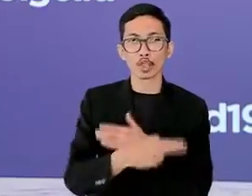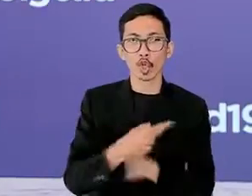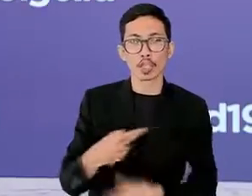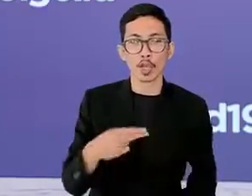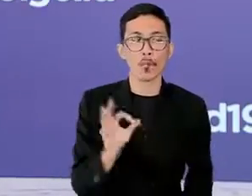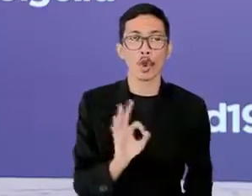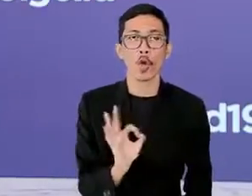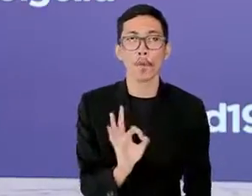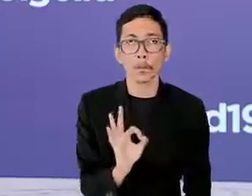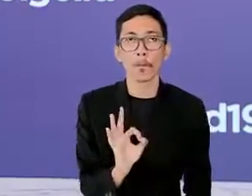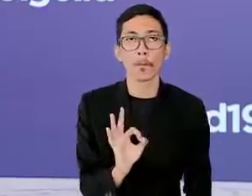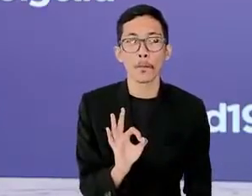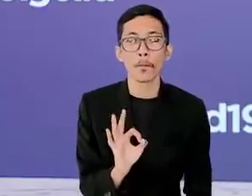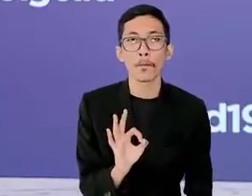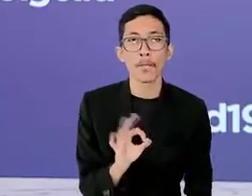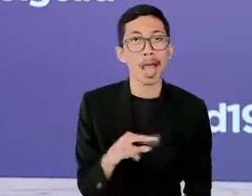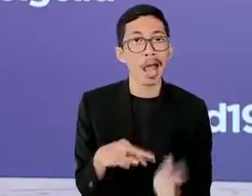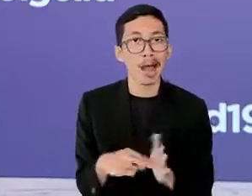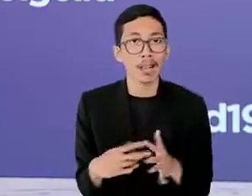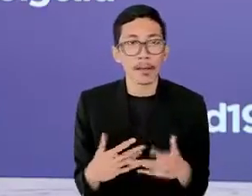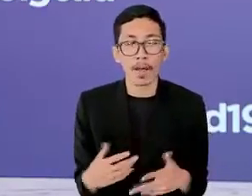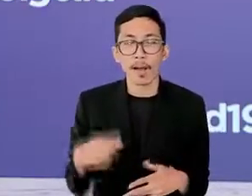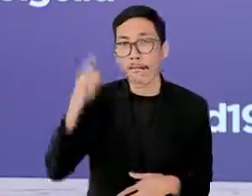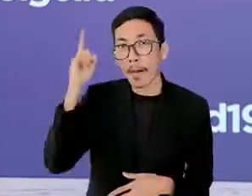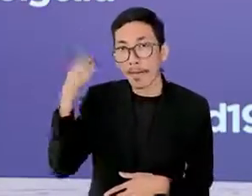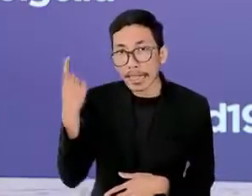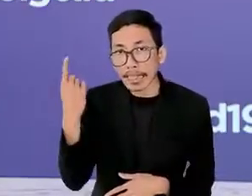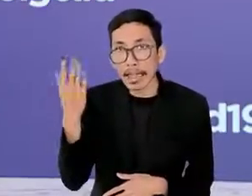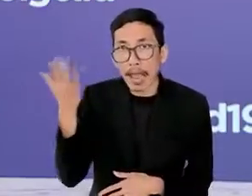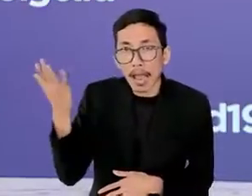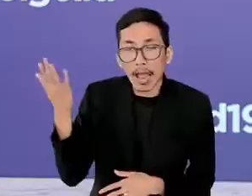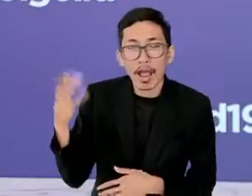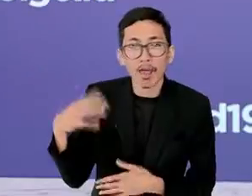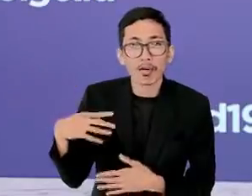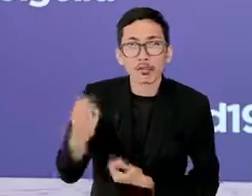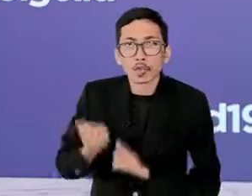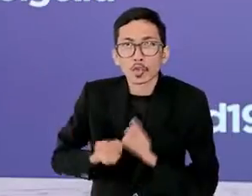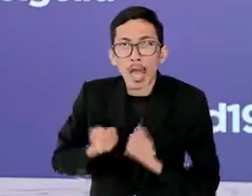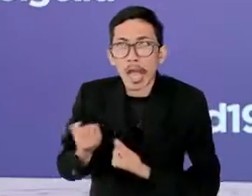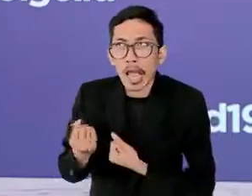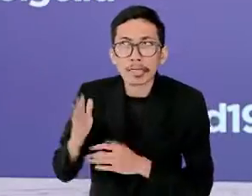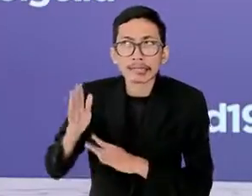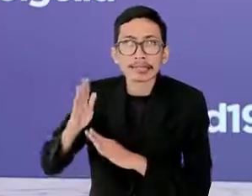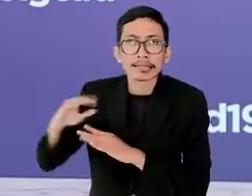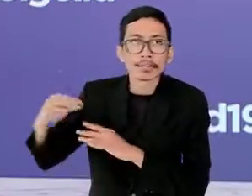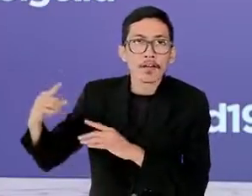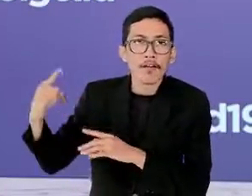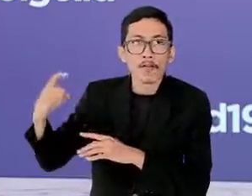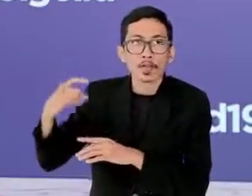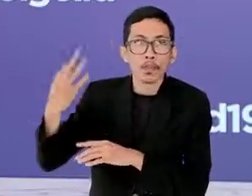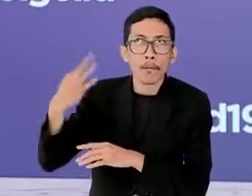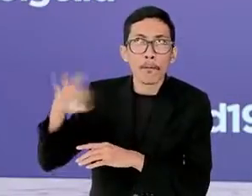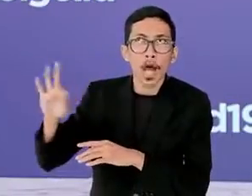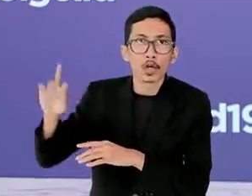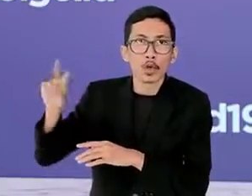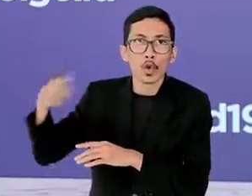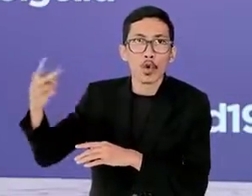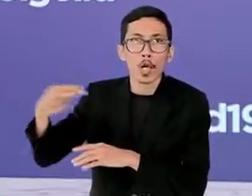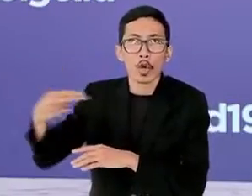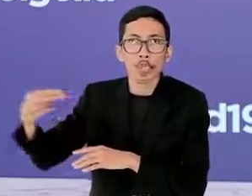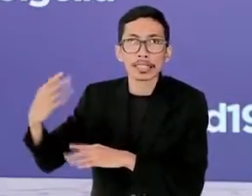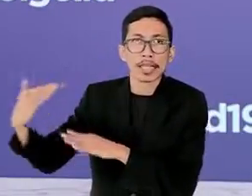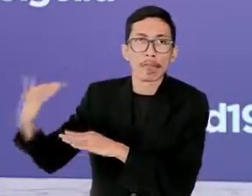dalam hal ini Pemerintah senantiasa berupaya mencegah masuknya varian baru dari luar Indonesia